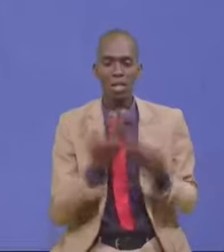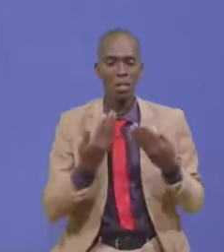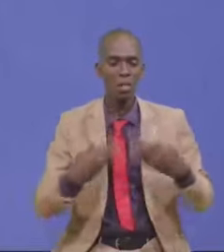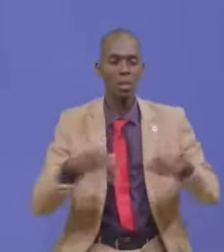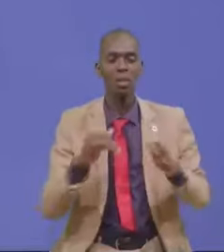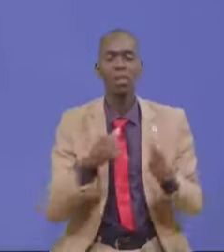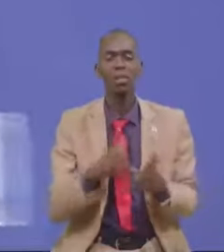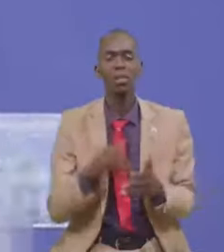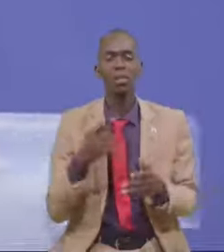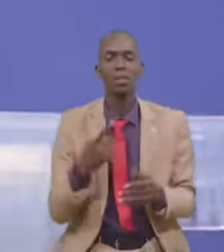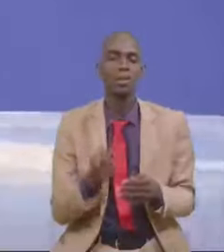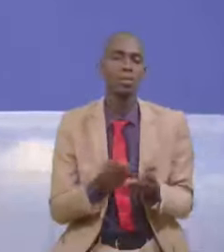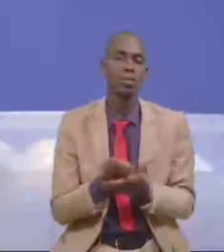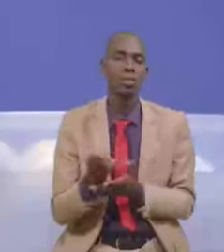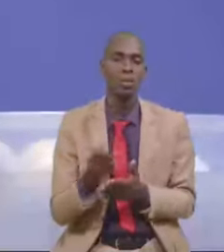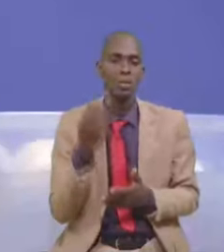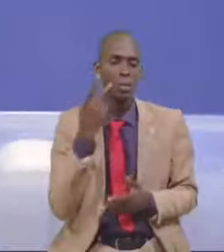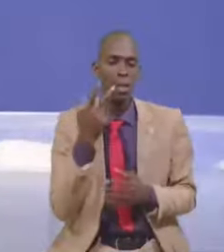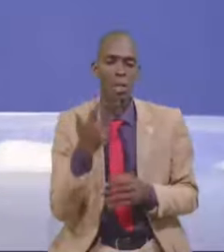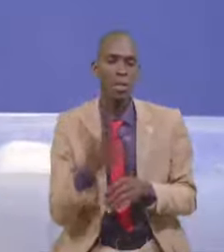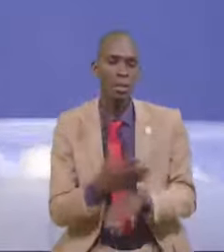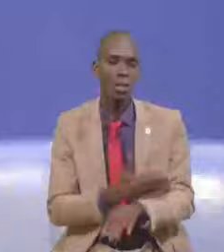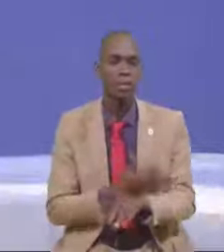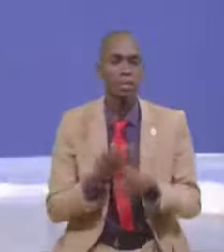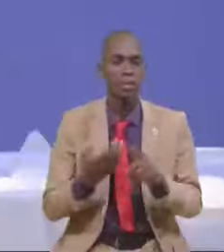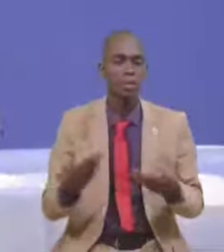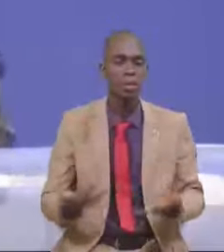Il y a trois choses à voir.